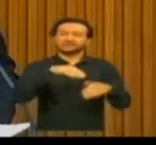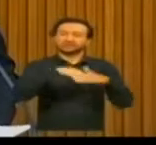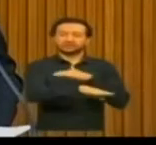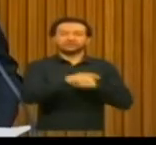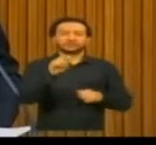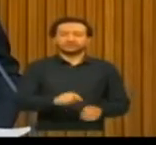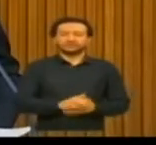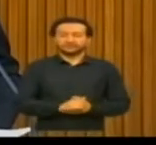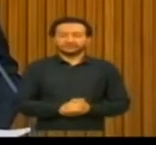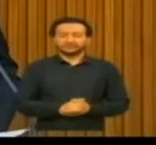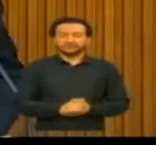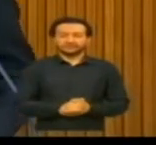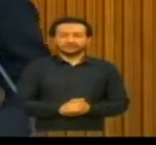tutacağım.